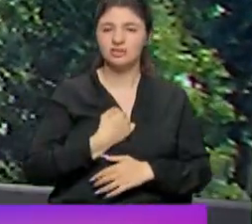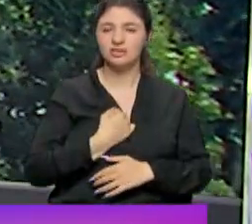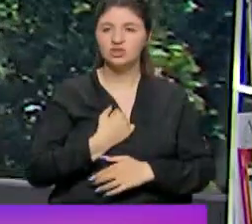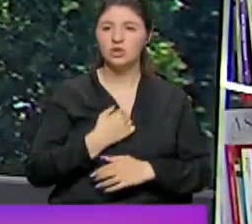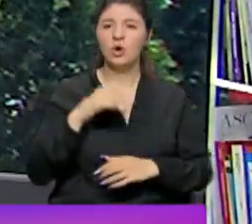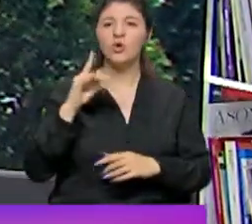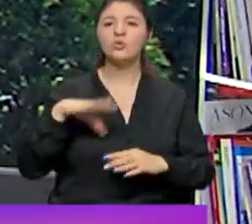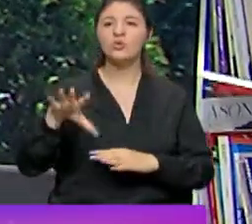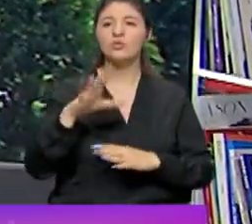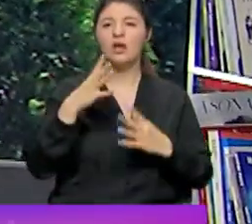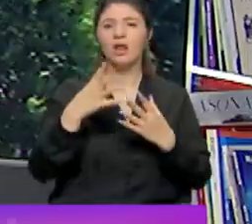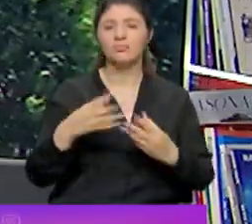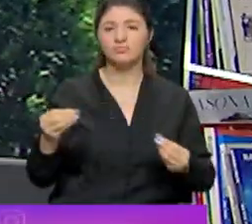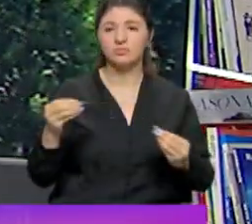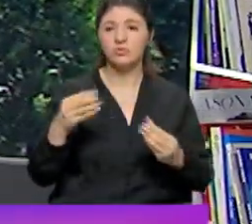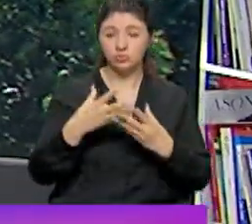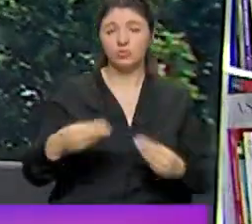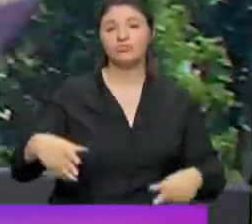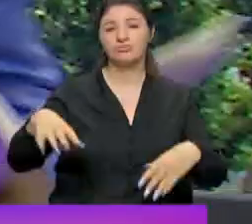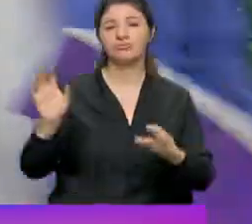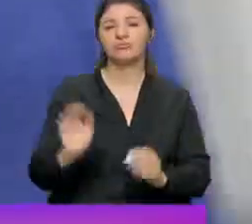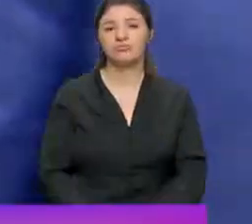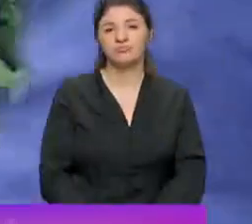kurtlar soldu sol